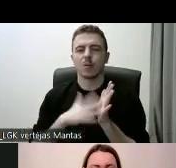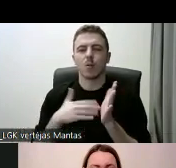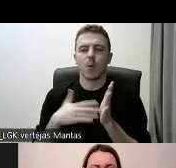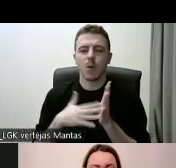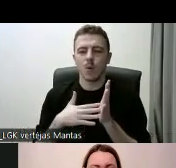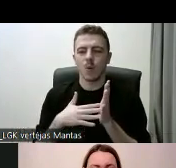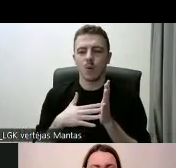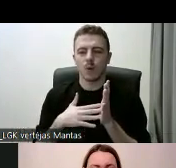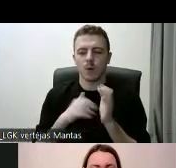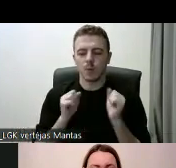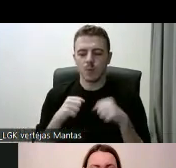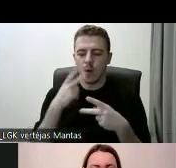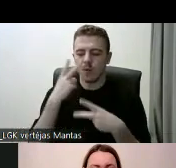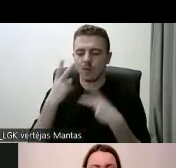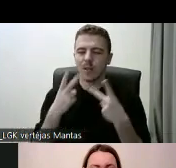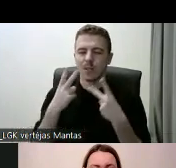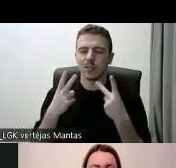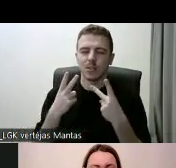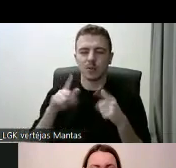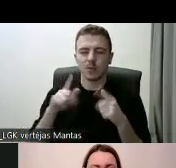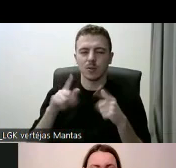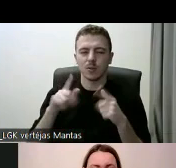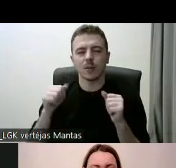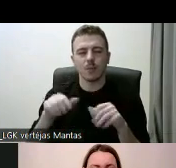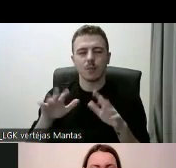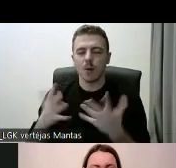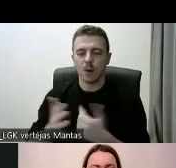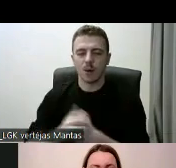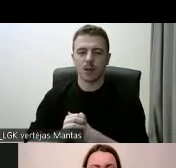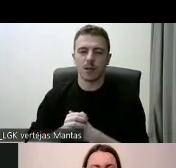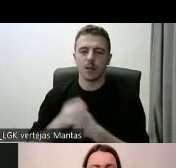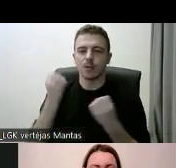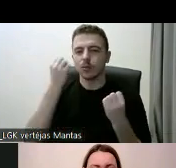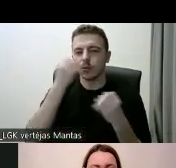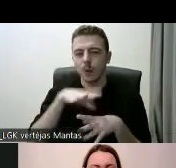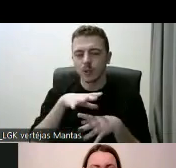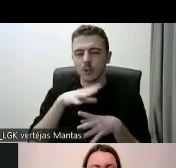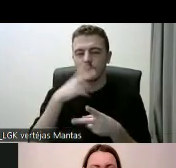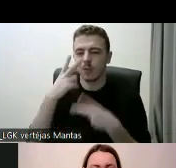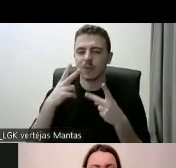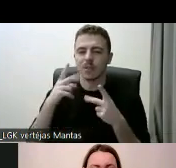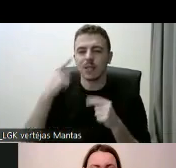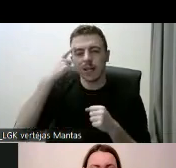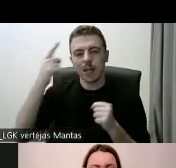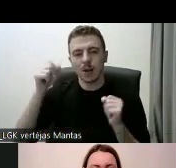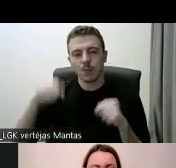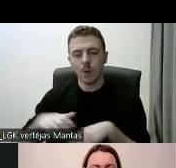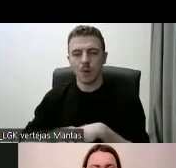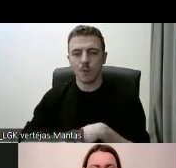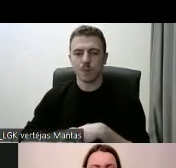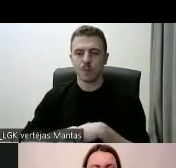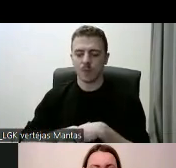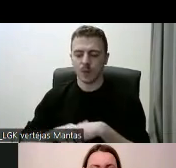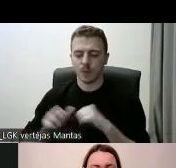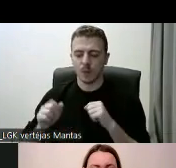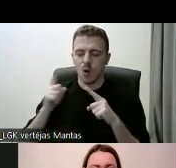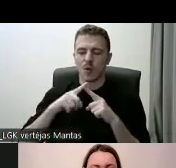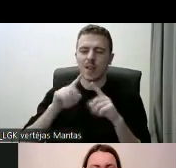būti vizijos perteikimo arba supažindinimo su vizija idėjos. Tai čia gali vykti